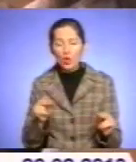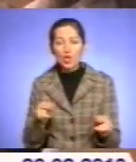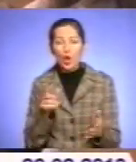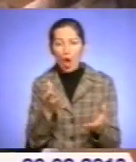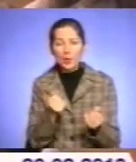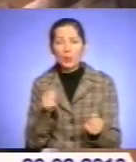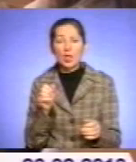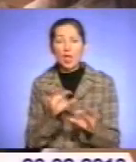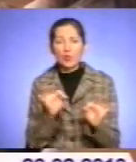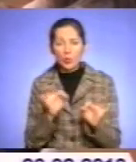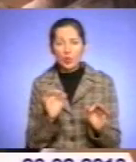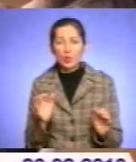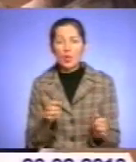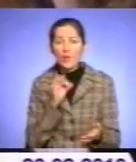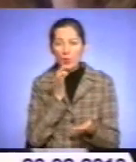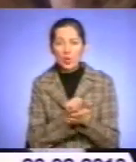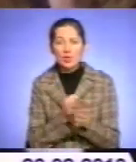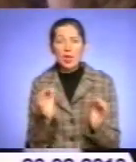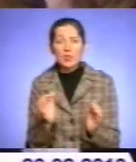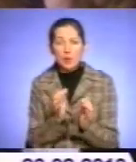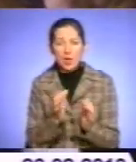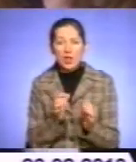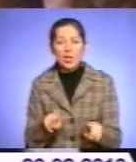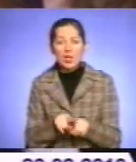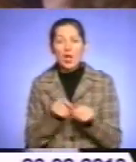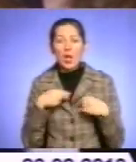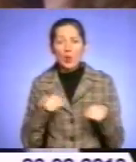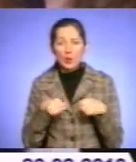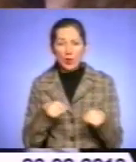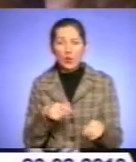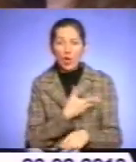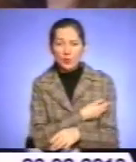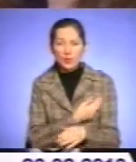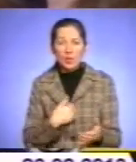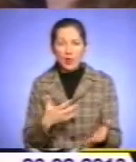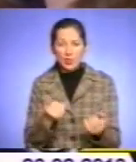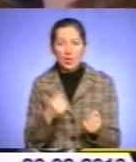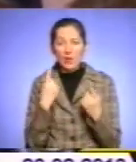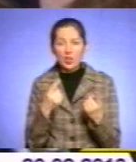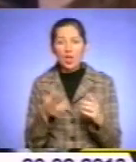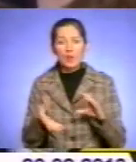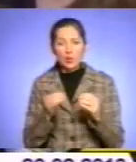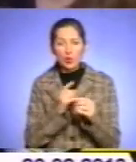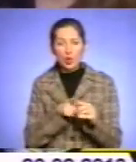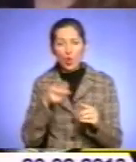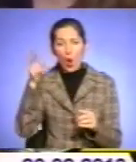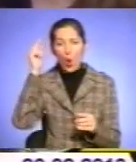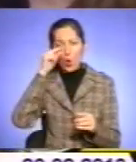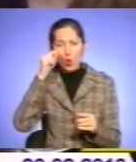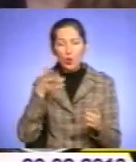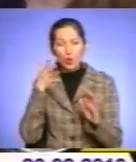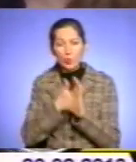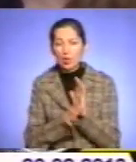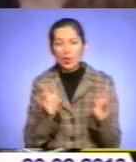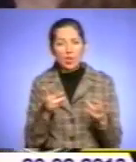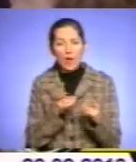та розповсюдження наркотичних засобів. Я взяла великий висновок із цього уроку. Я зрозуміла, що не варто вживати наркотичні